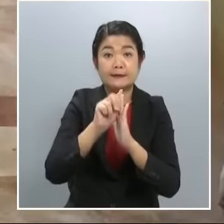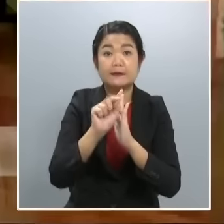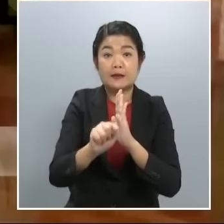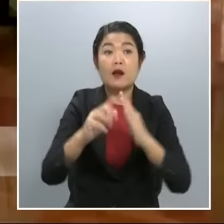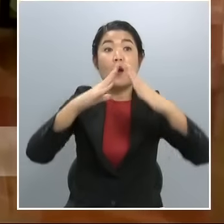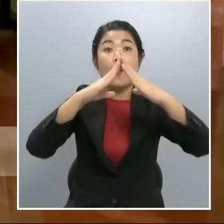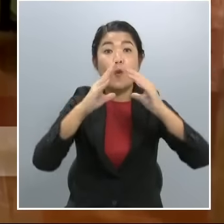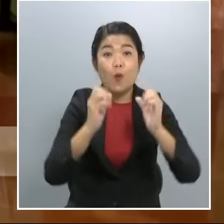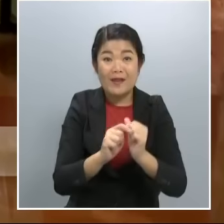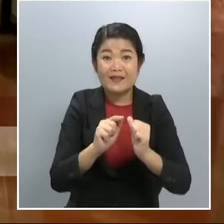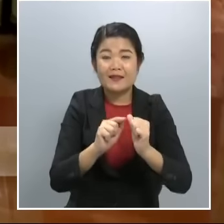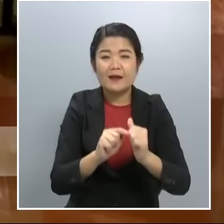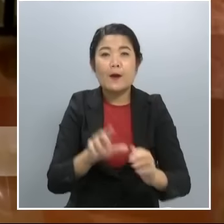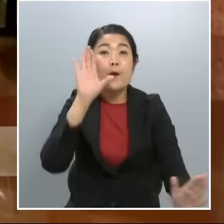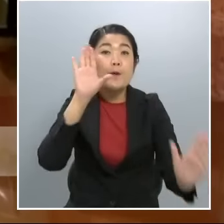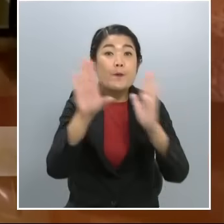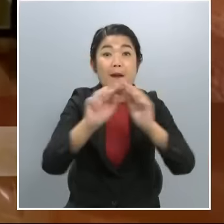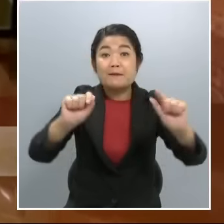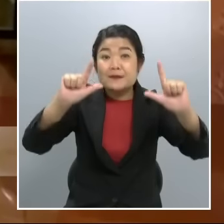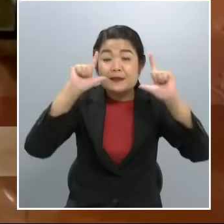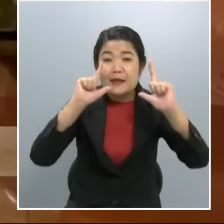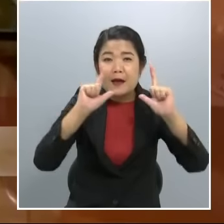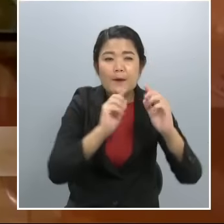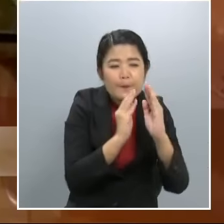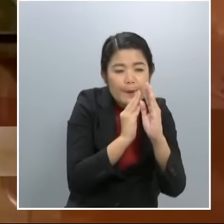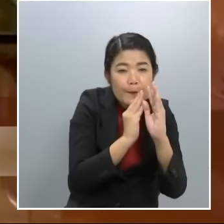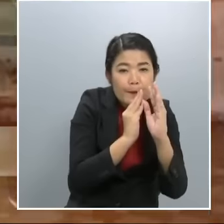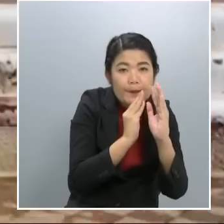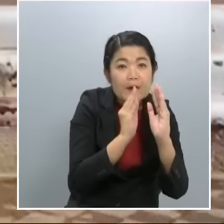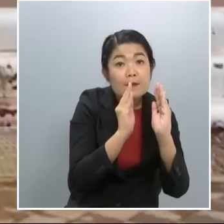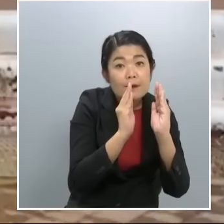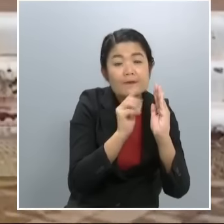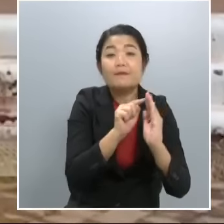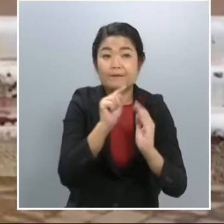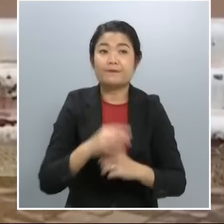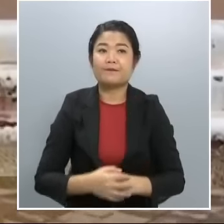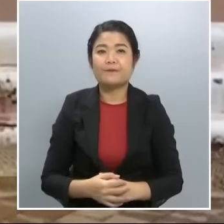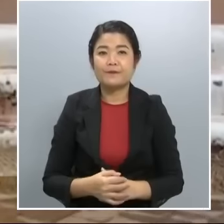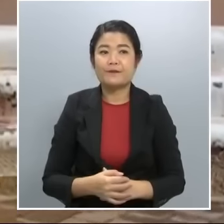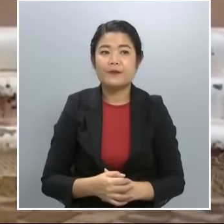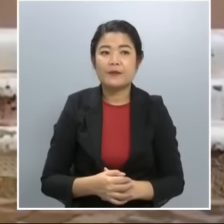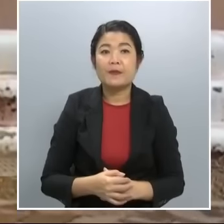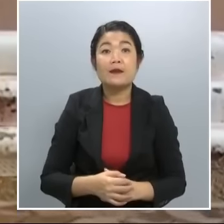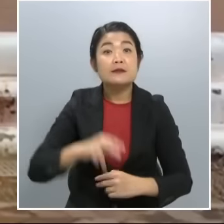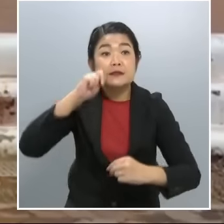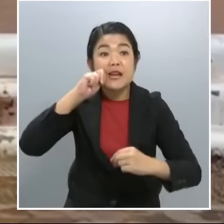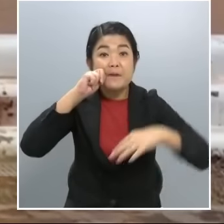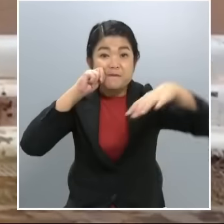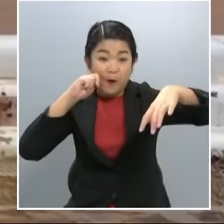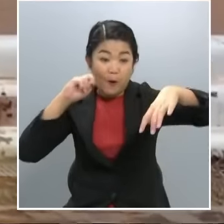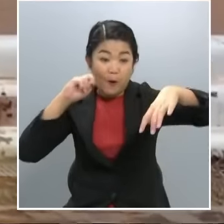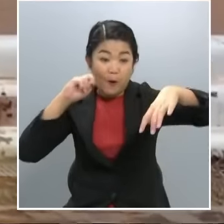ภูมินท่านผู้ชมกระซิบรักบรือโลกหรือปู่ม่านย่าม่านหลังจากน้ำทะลักเข้าไปยืนยันแล้วนะ